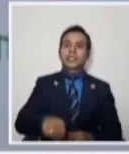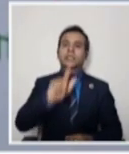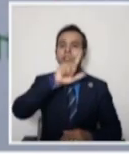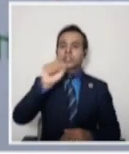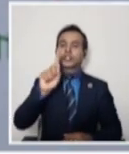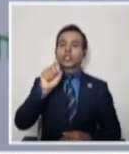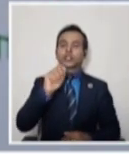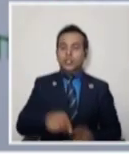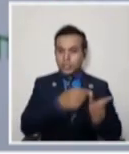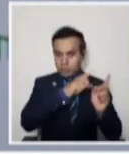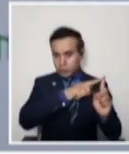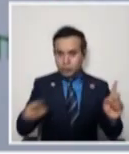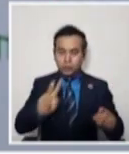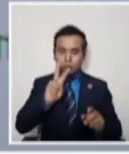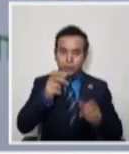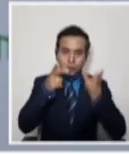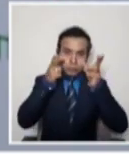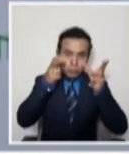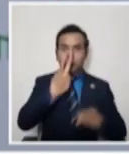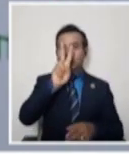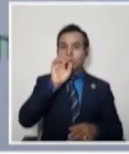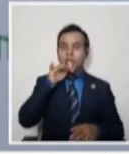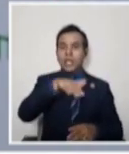2,36,914 জন এবং এ পর্যন্ত ছাড় পেয়েছেন